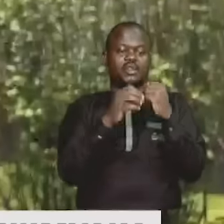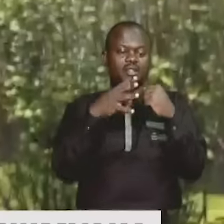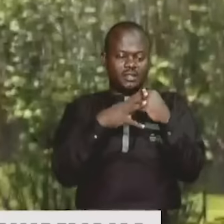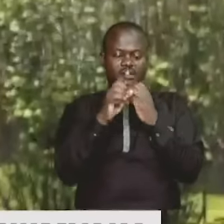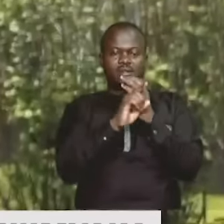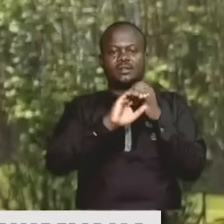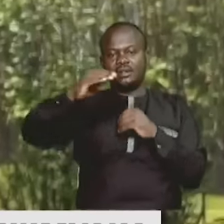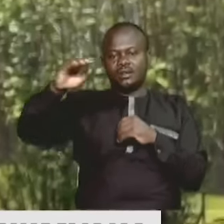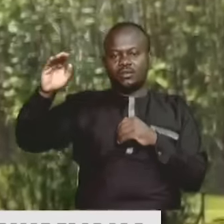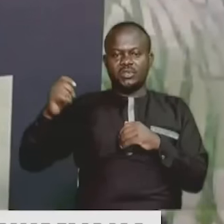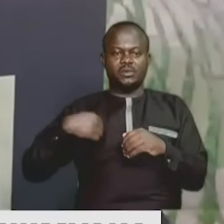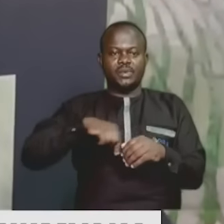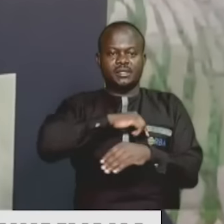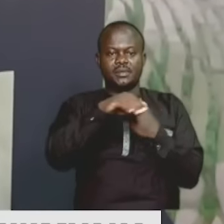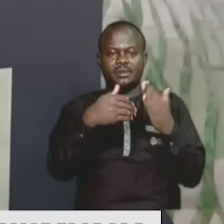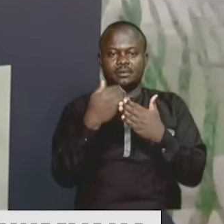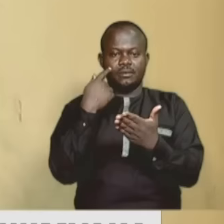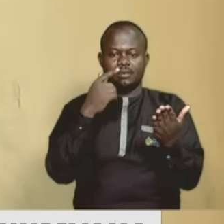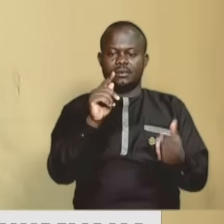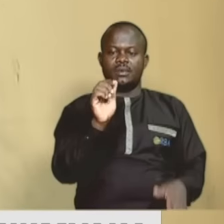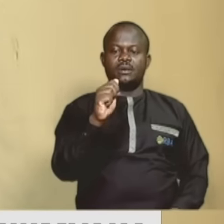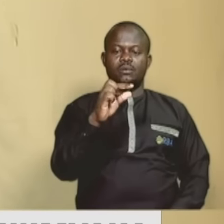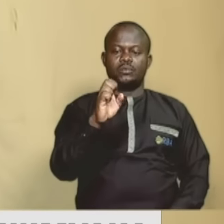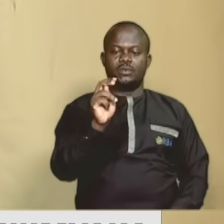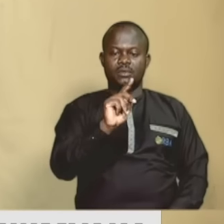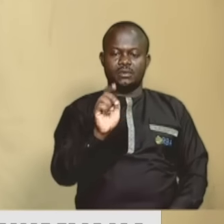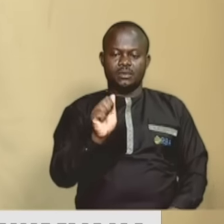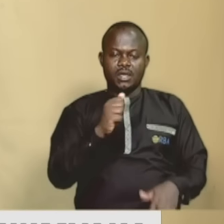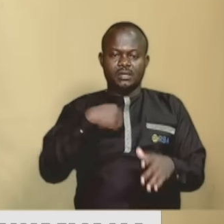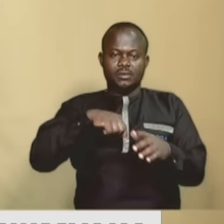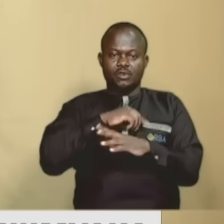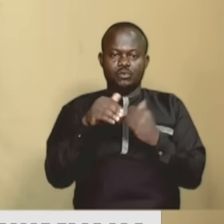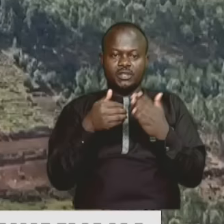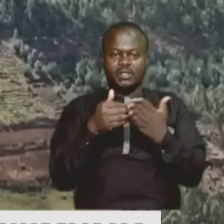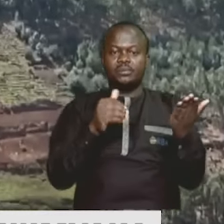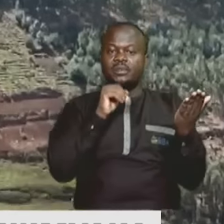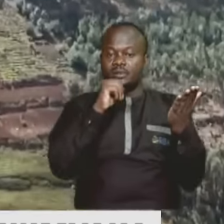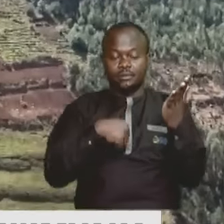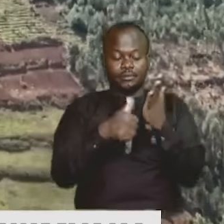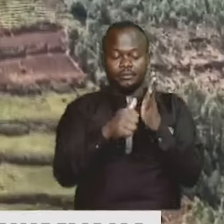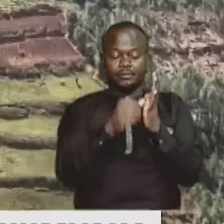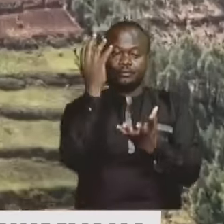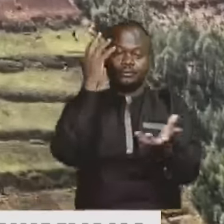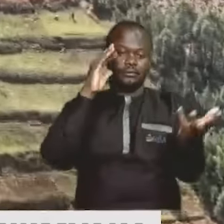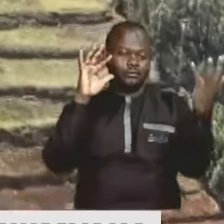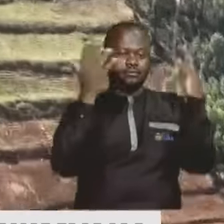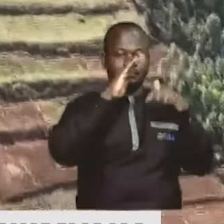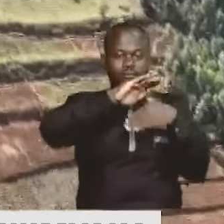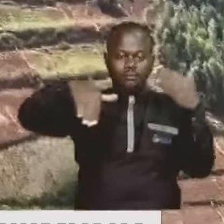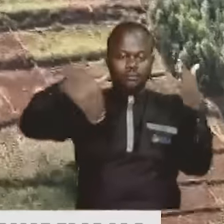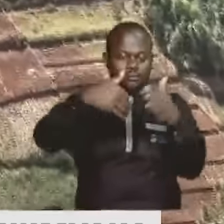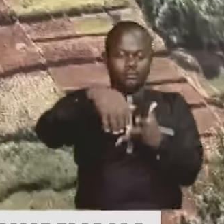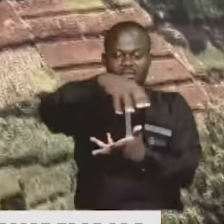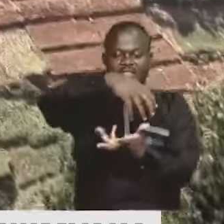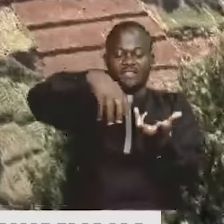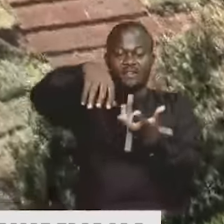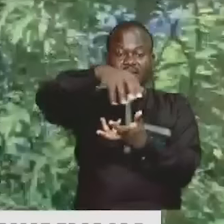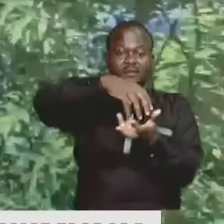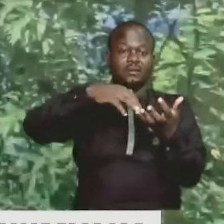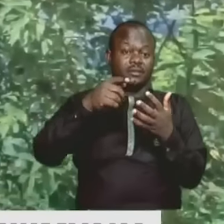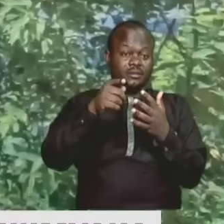Gicumbi. Kagenza Jean-Marie Vianney ukuriye avuga ko nta kibazo bafite ku mashyamba bateye ariko ibiti bivangwa n'imyaka byo